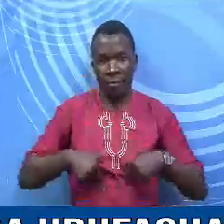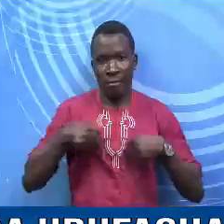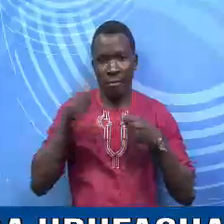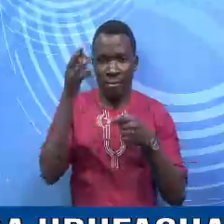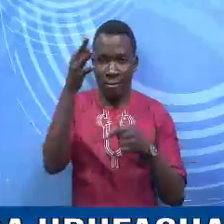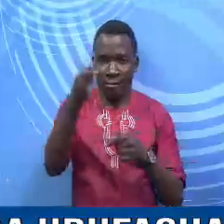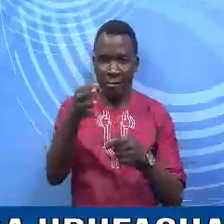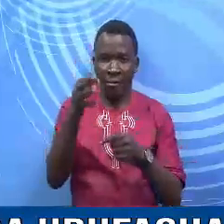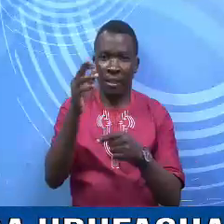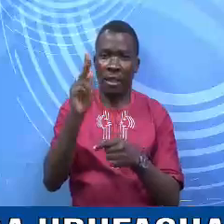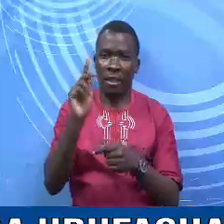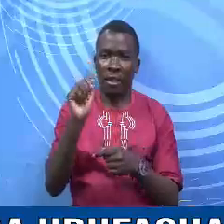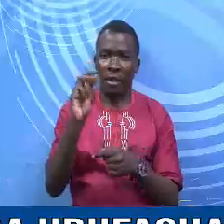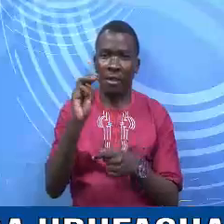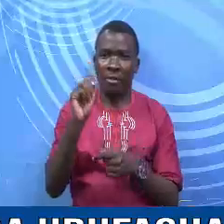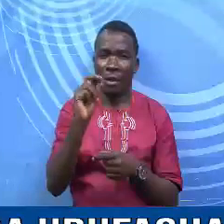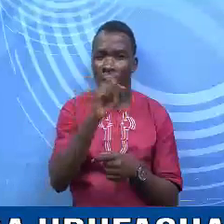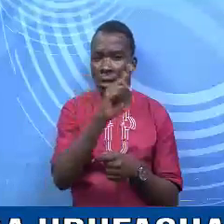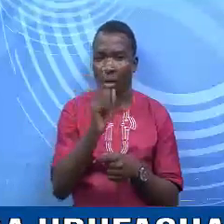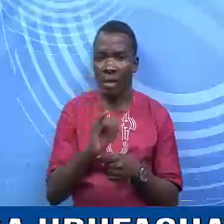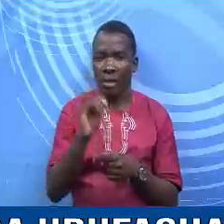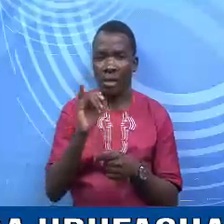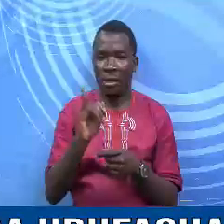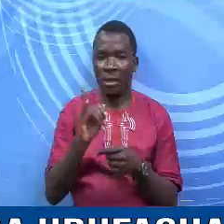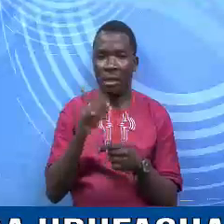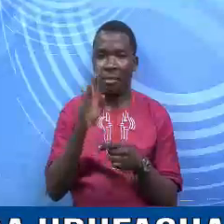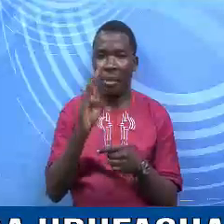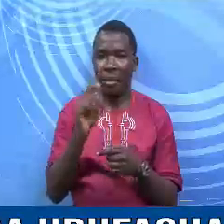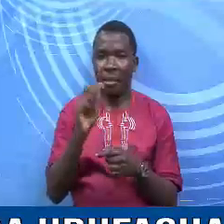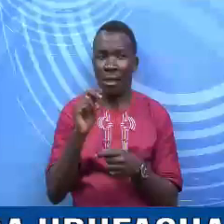Janvier Kamandiste Migabo BTN TV mu karere ka